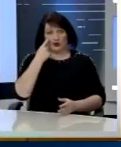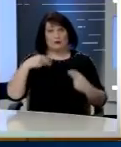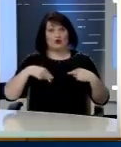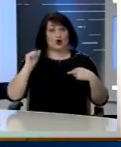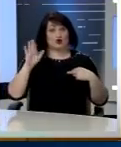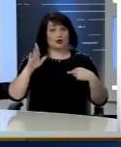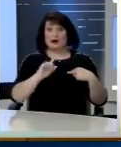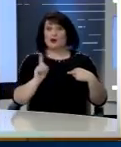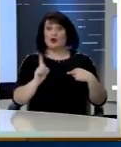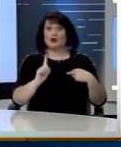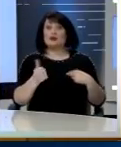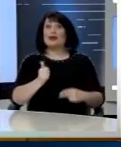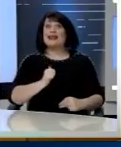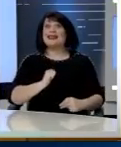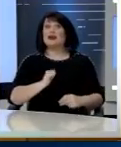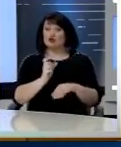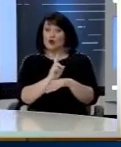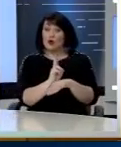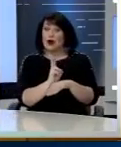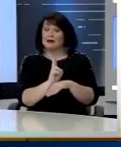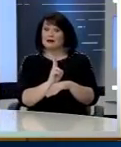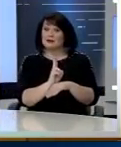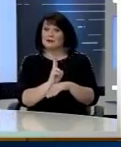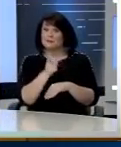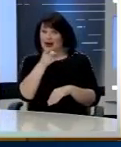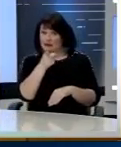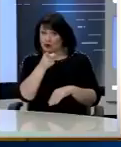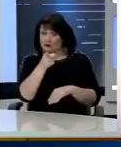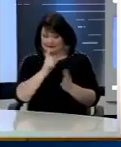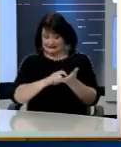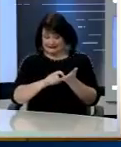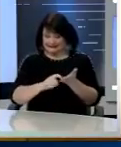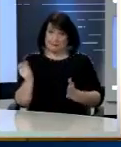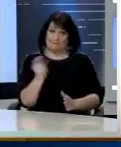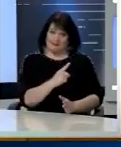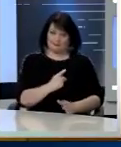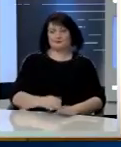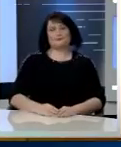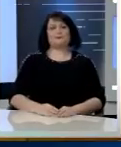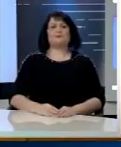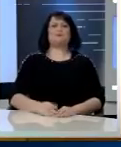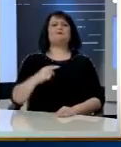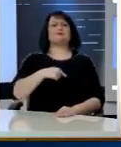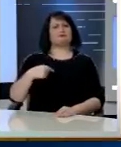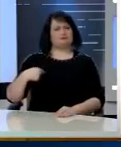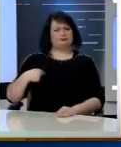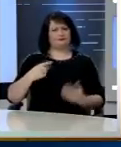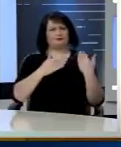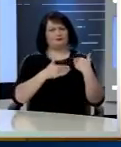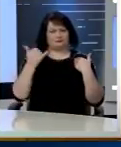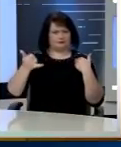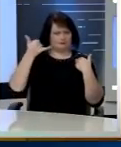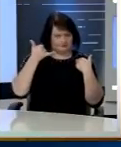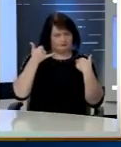Εξωτερικών. Είναι ιδιωτικό το συγκεκριμένο τέλεξ. Ο αρμόδιος διευθυντής της ΔΑΕ επικοινωνεί